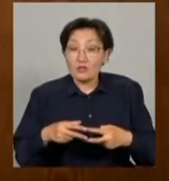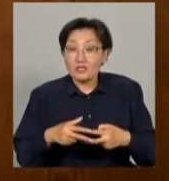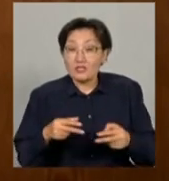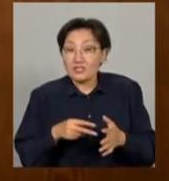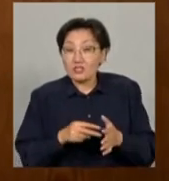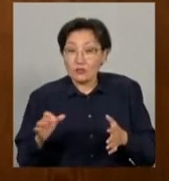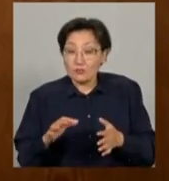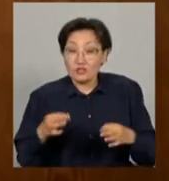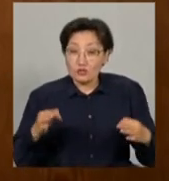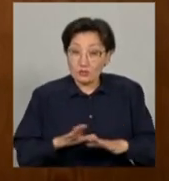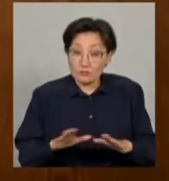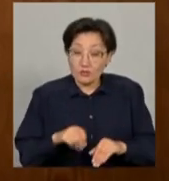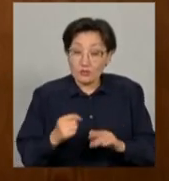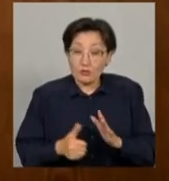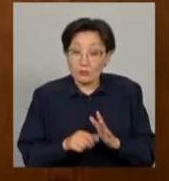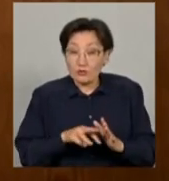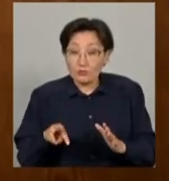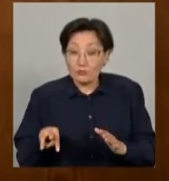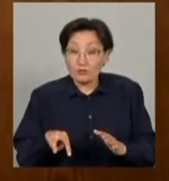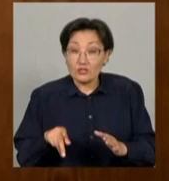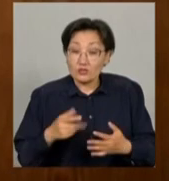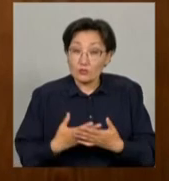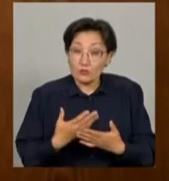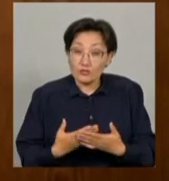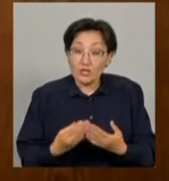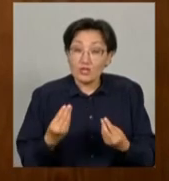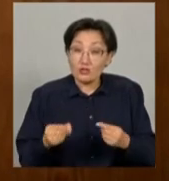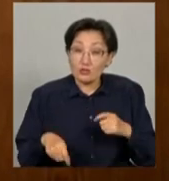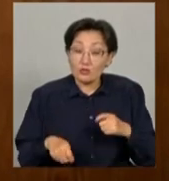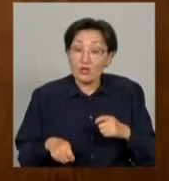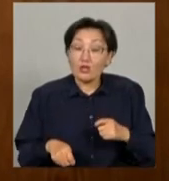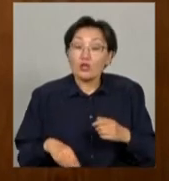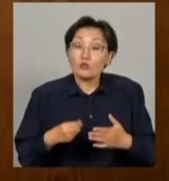бермеуге, сондай-ақ 16 миллион теңгеге жуық сомадағы залалды өтеуге шара қолданды.